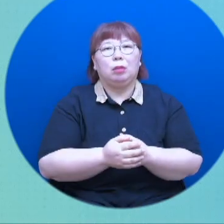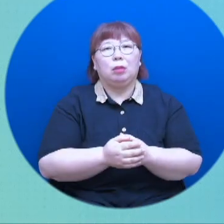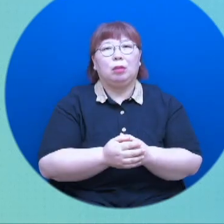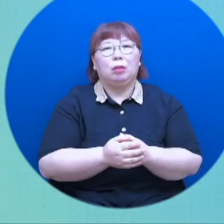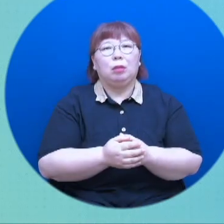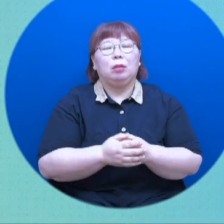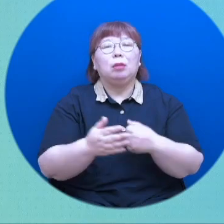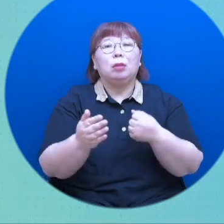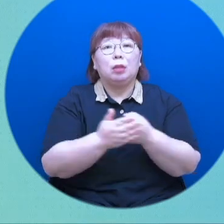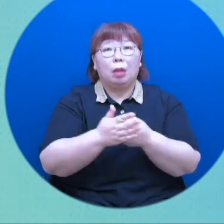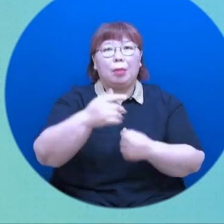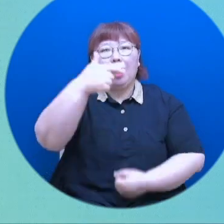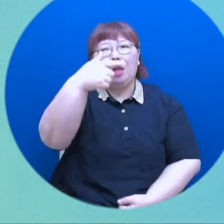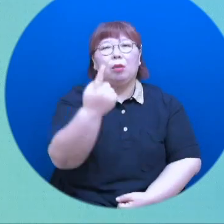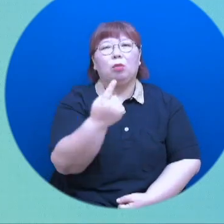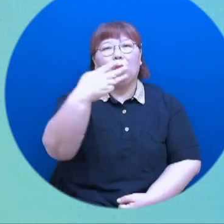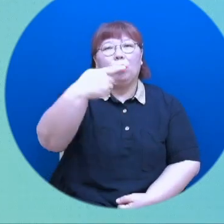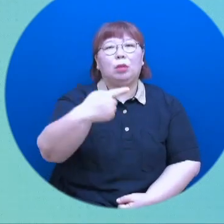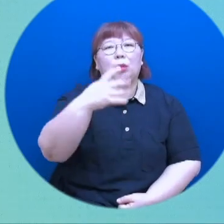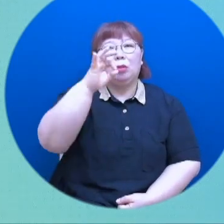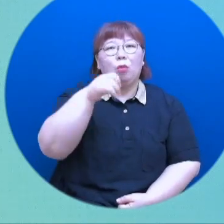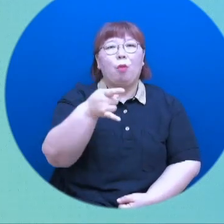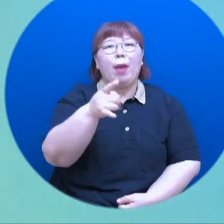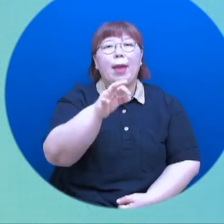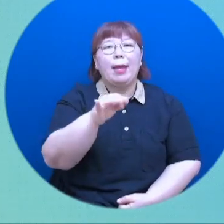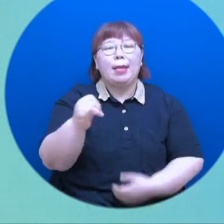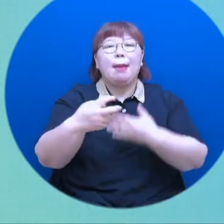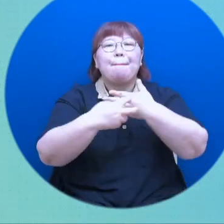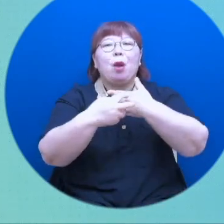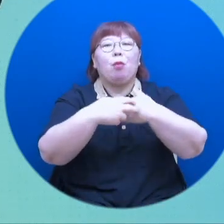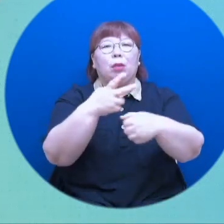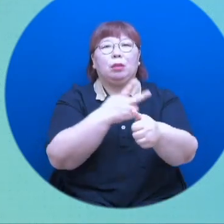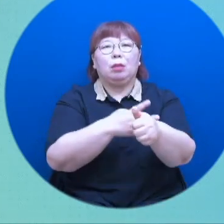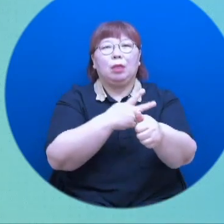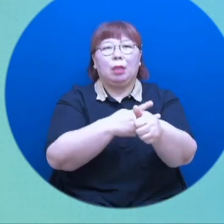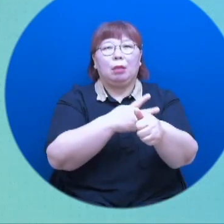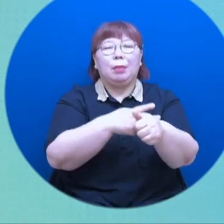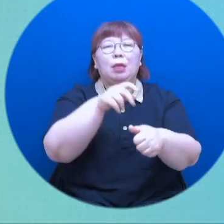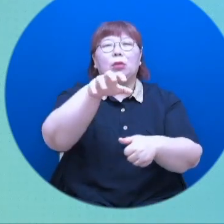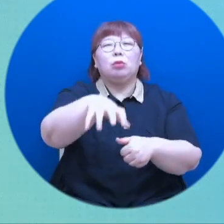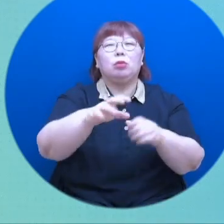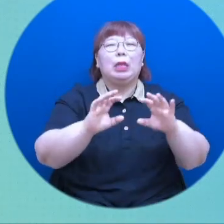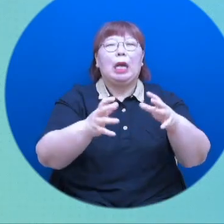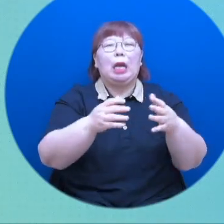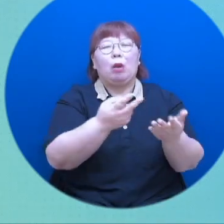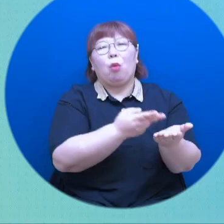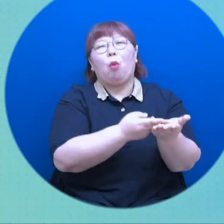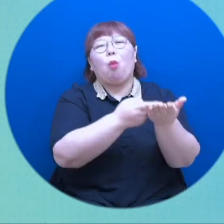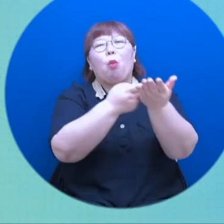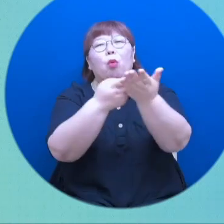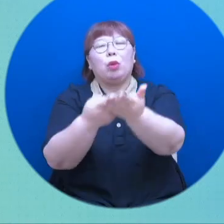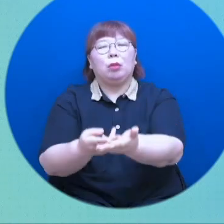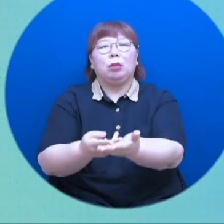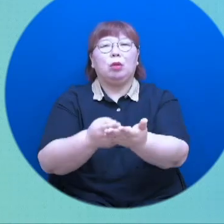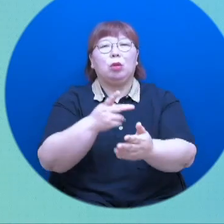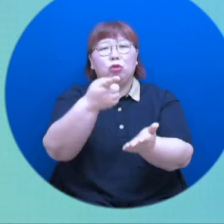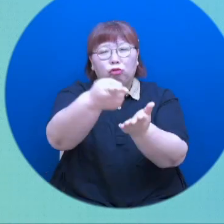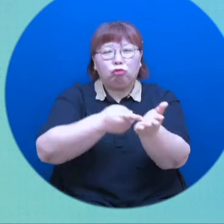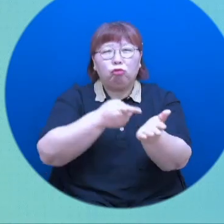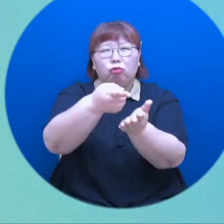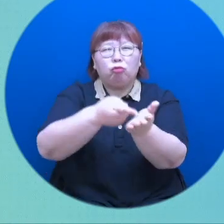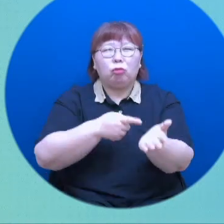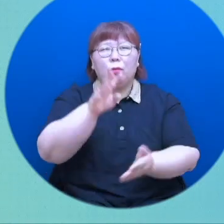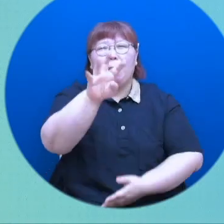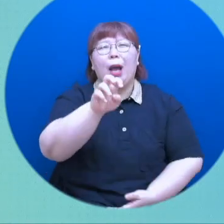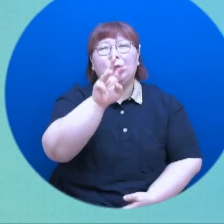그를 노르웨이 의사가 노르웨이로 이송을 했어요. 43번의 수술 반복을